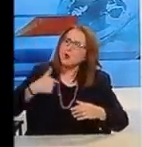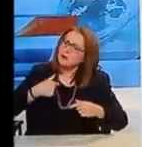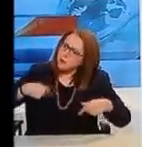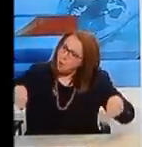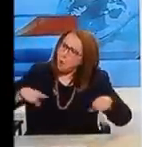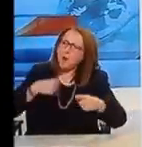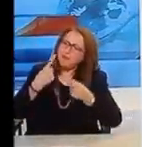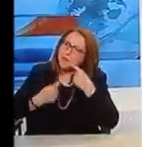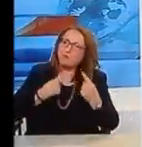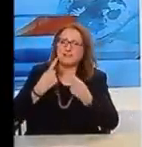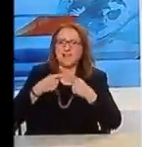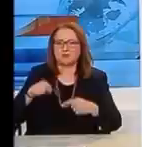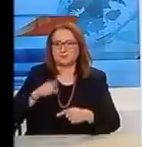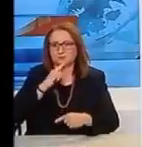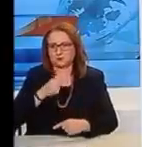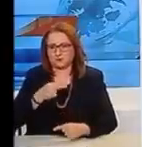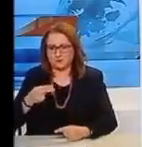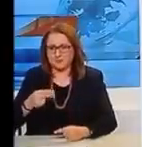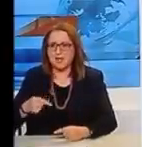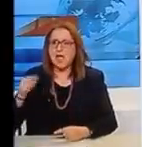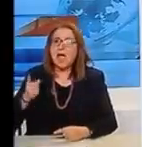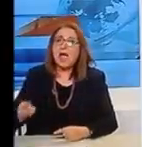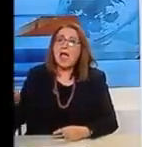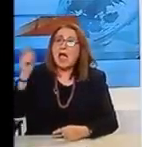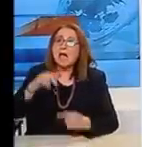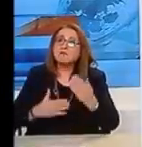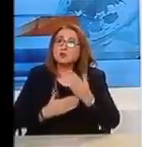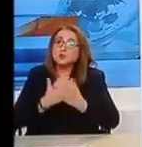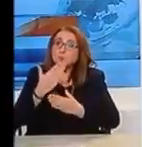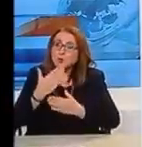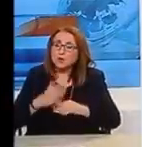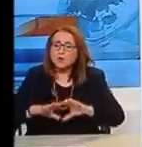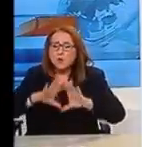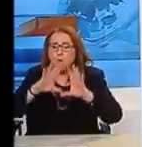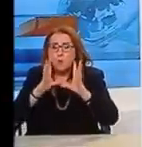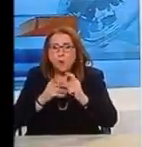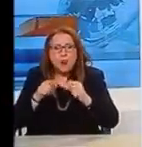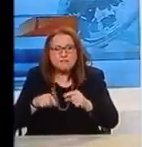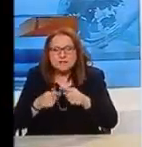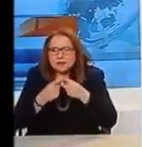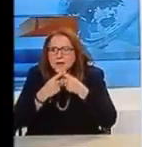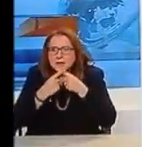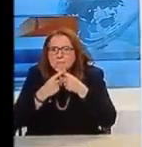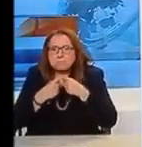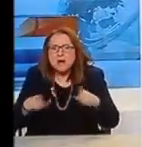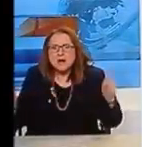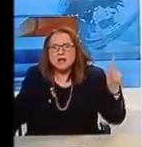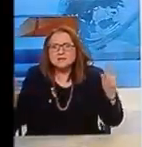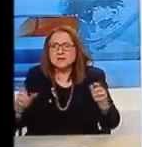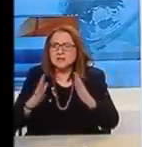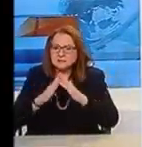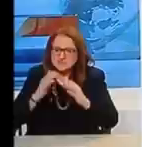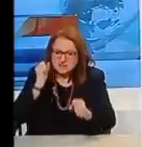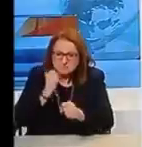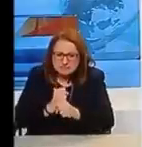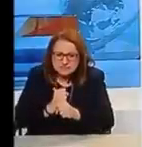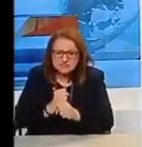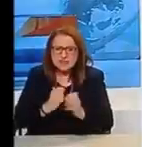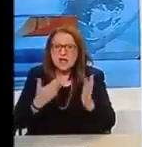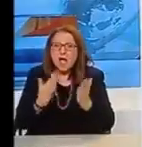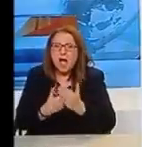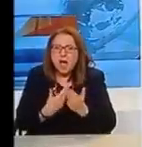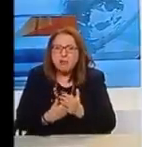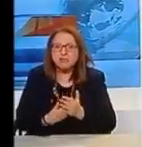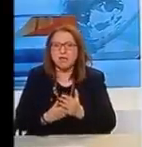πρωτόγνωρες σε διαδικασίες, απαγορεύσεις, περιορισμούς, έντονους προβληματισμούς. 42 ημέρες ολοκληρώνονται αύριο στις